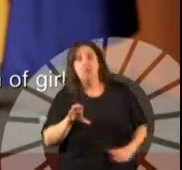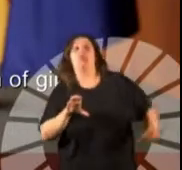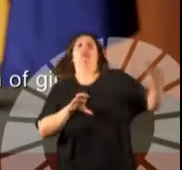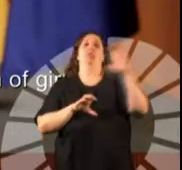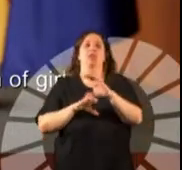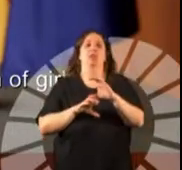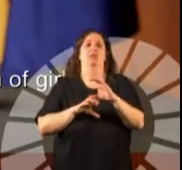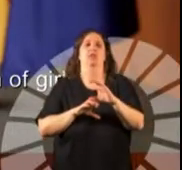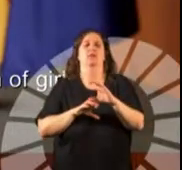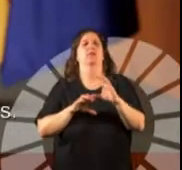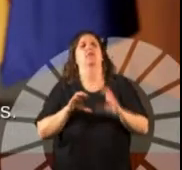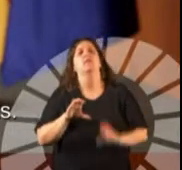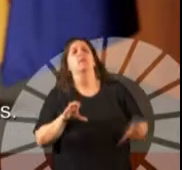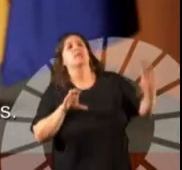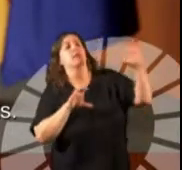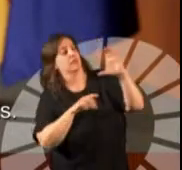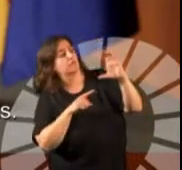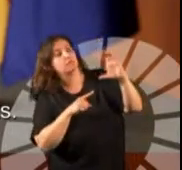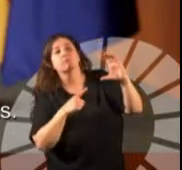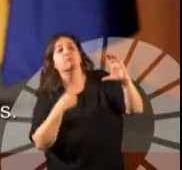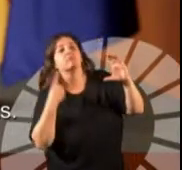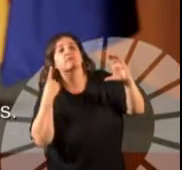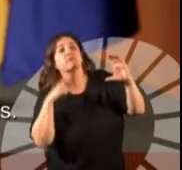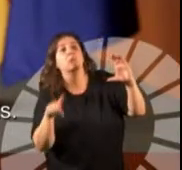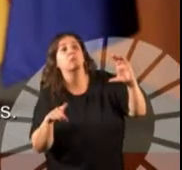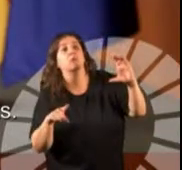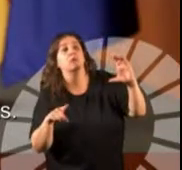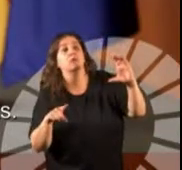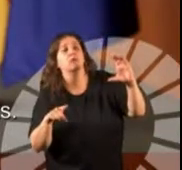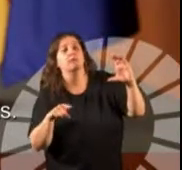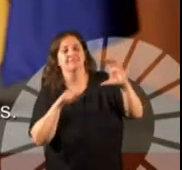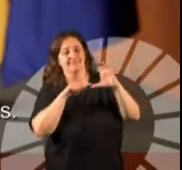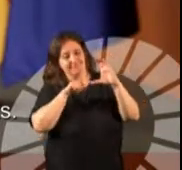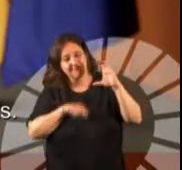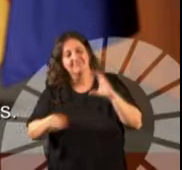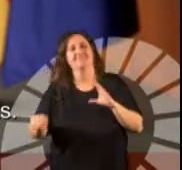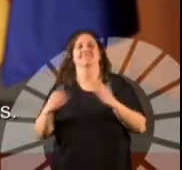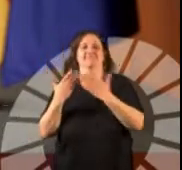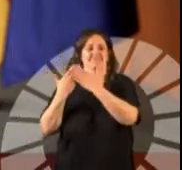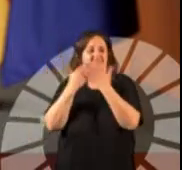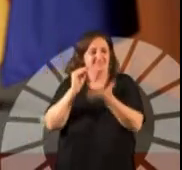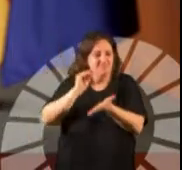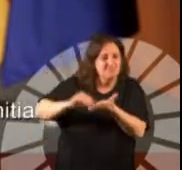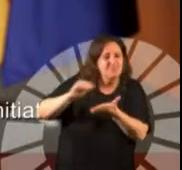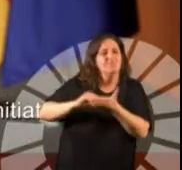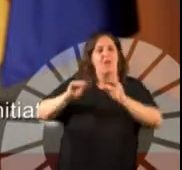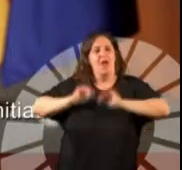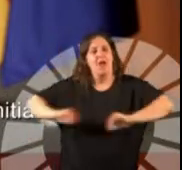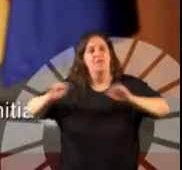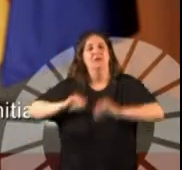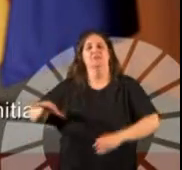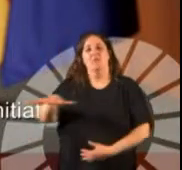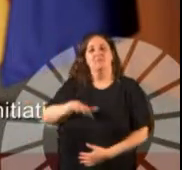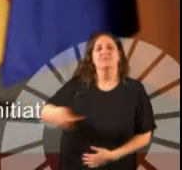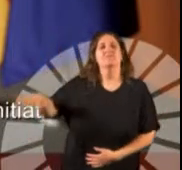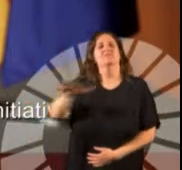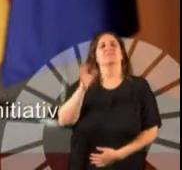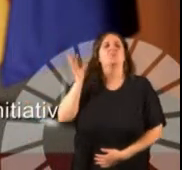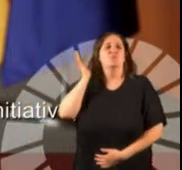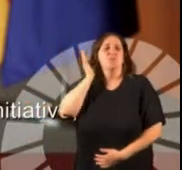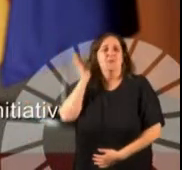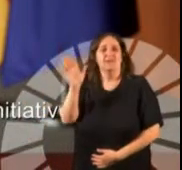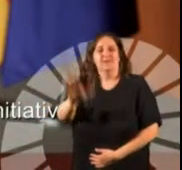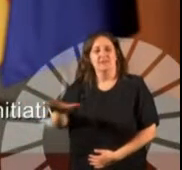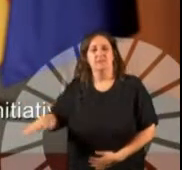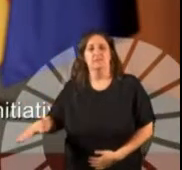sowie fairen Arbeitsbedingungen und der Stärkung der Eigentumsrechte von Frauen zugutekommen. 25 Millionen Euro der